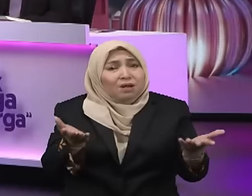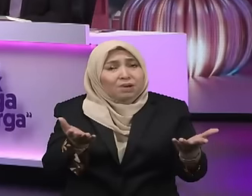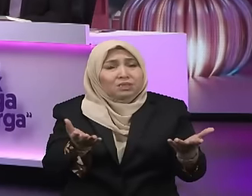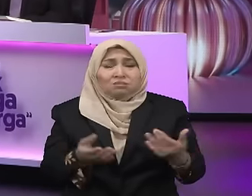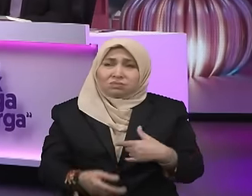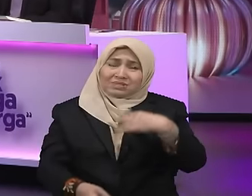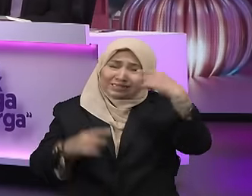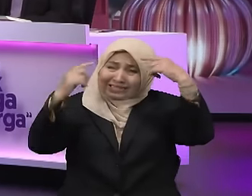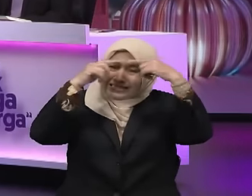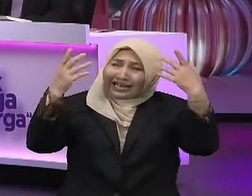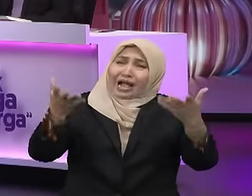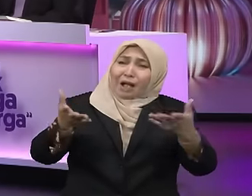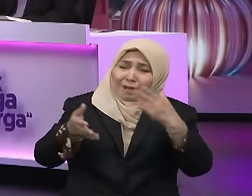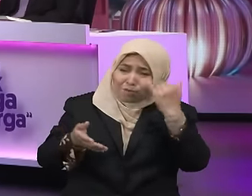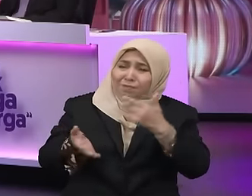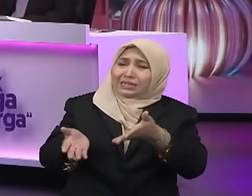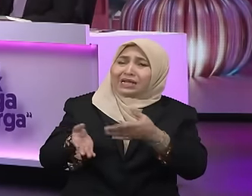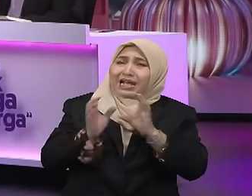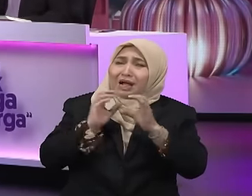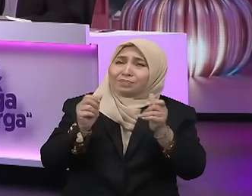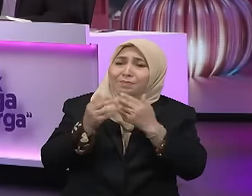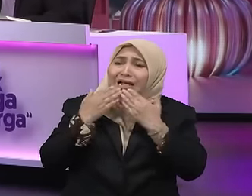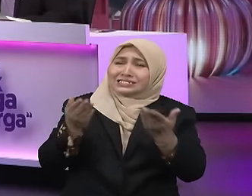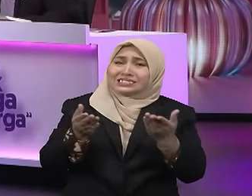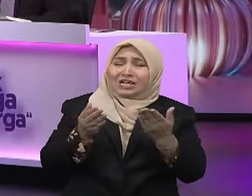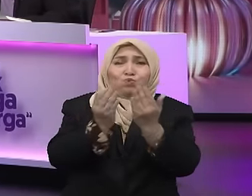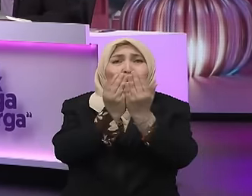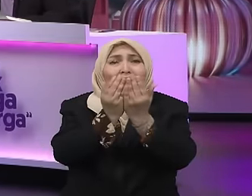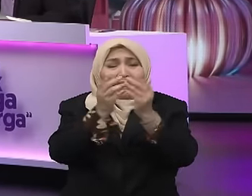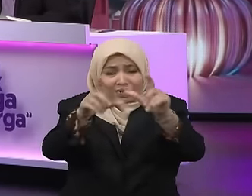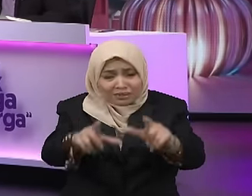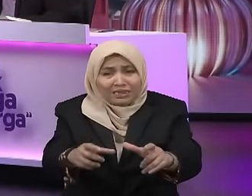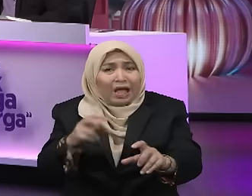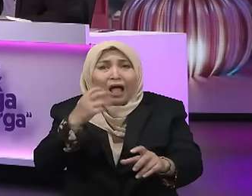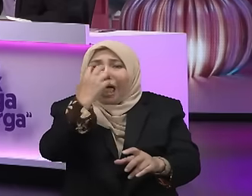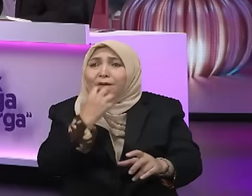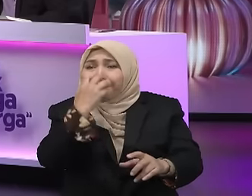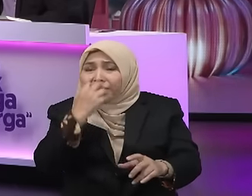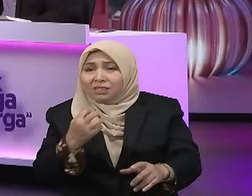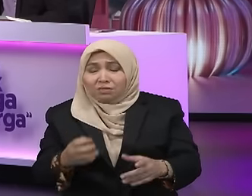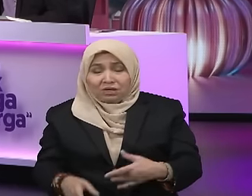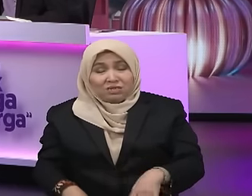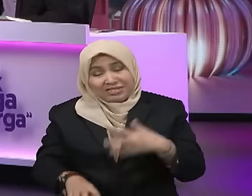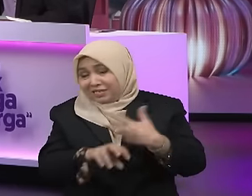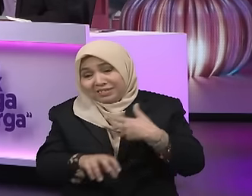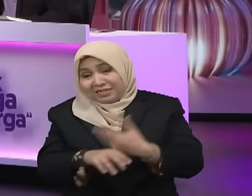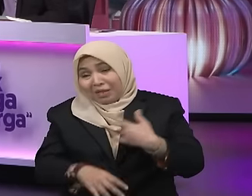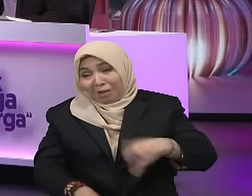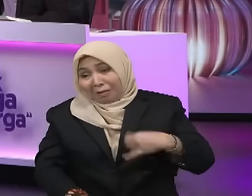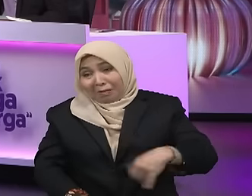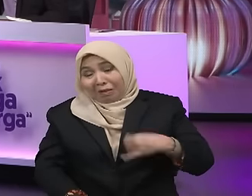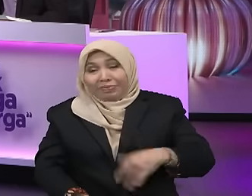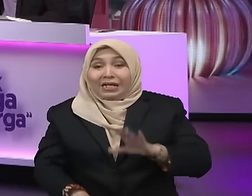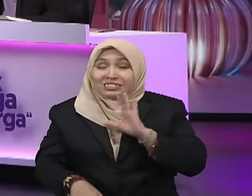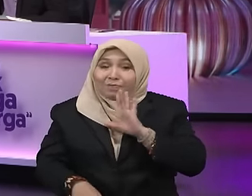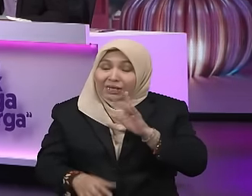tu pun pening kepala, kan? Dia kata, apa sal dia bercakap, terima kasih, doa, letak apple dan sebagainya. Dia pun susah nak cakap, kan? Dan